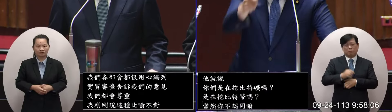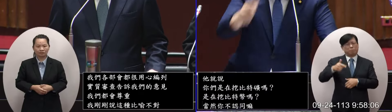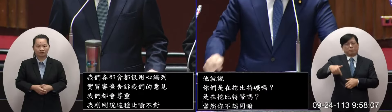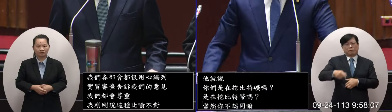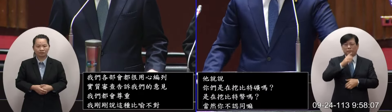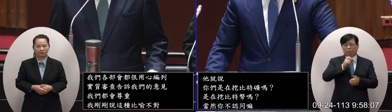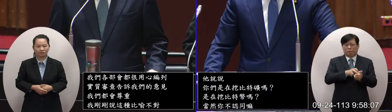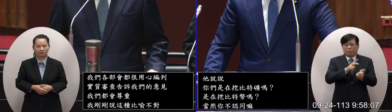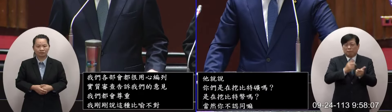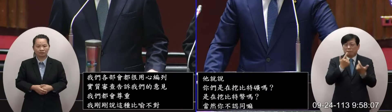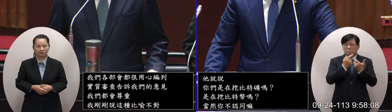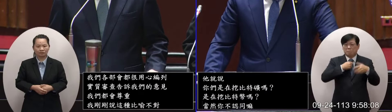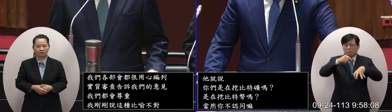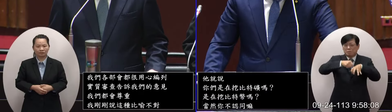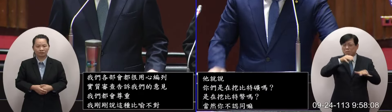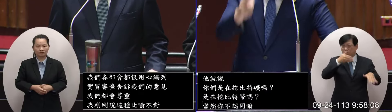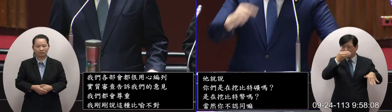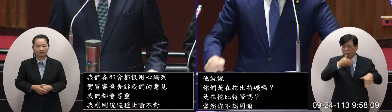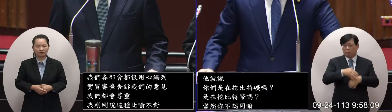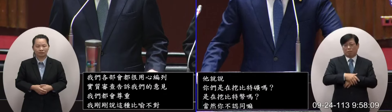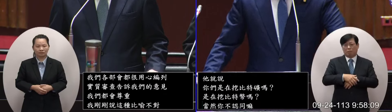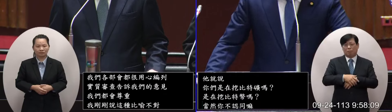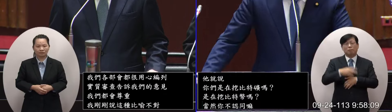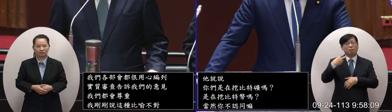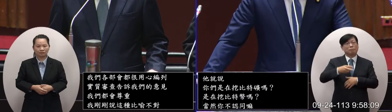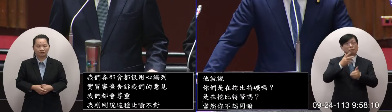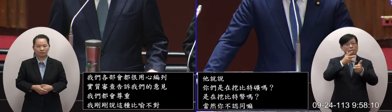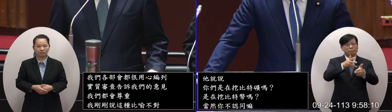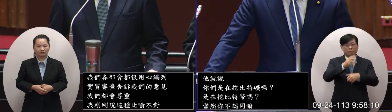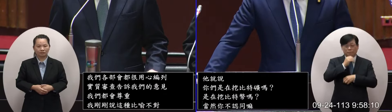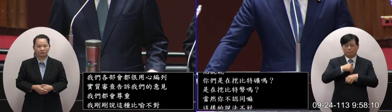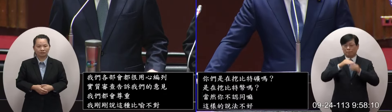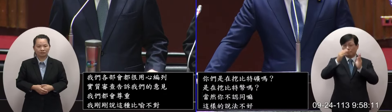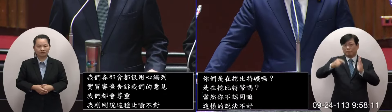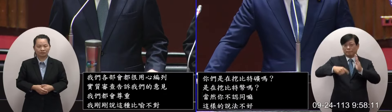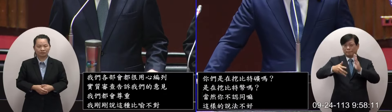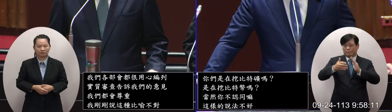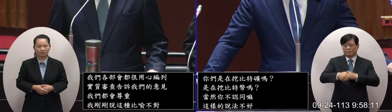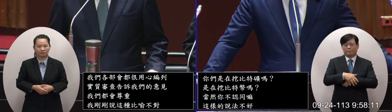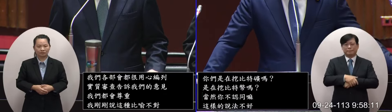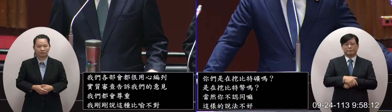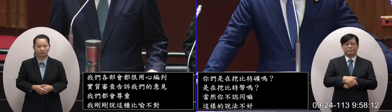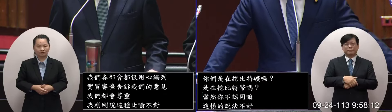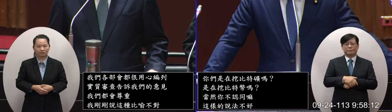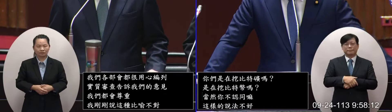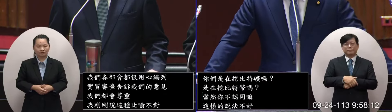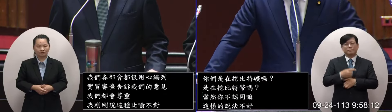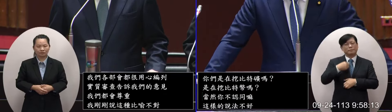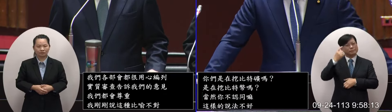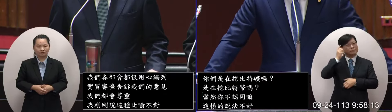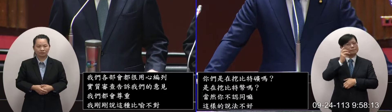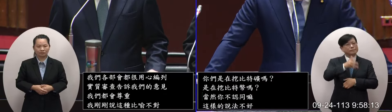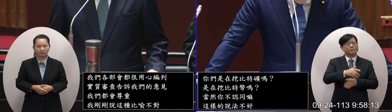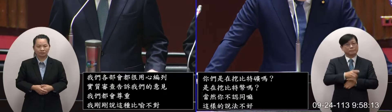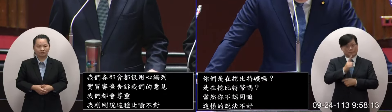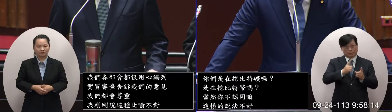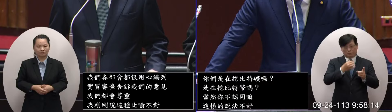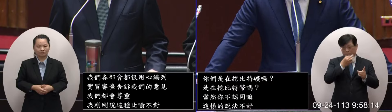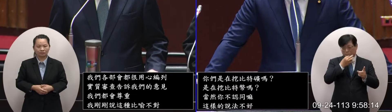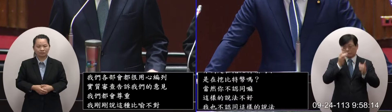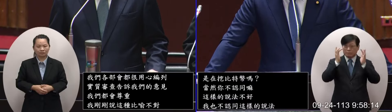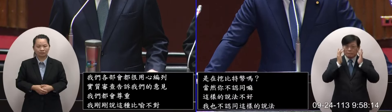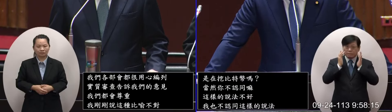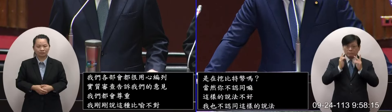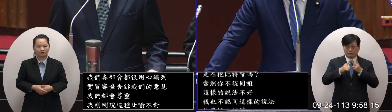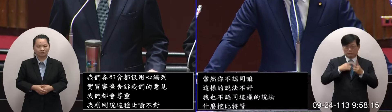币？养北极熊啊？我再问我们的卓院长哈，我想问一下，你比较怕热